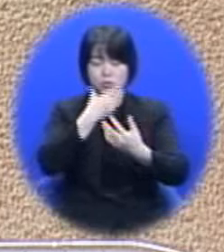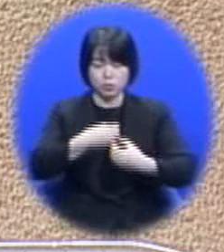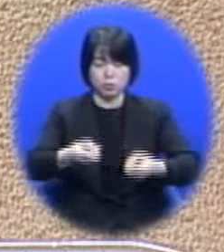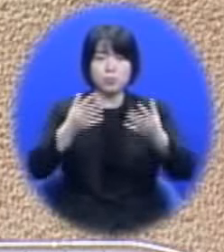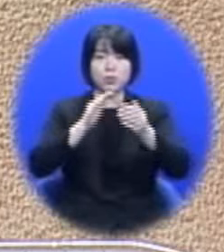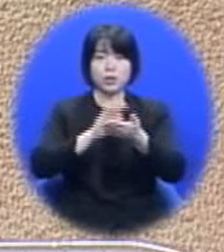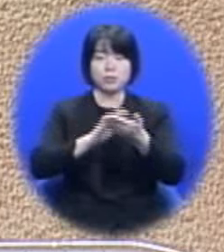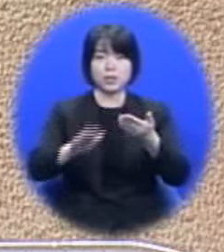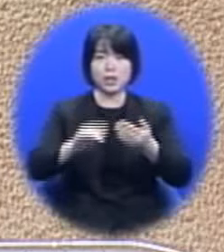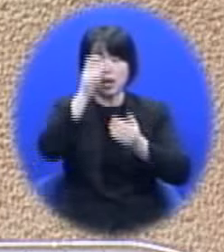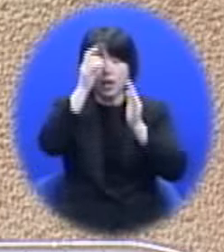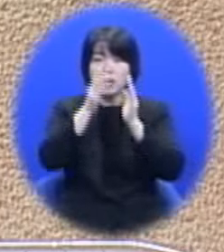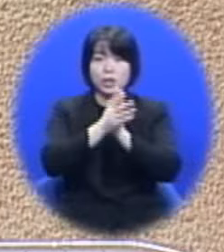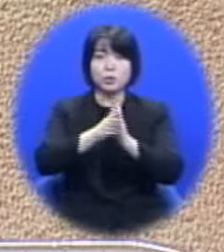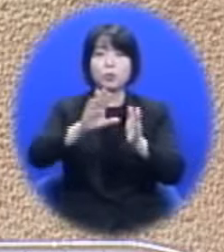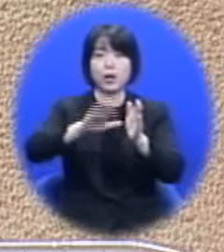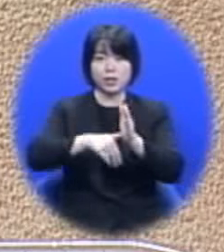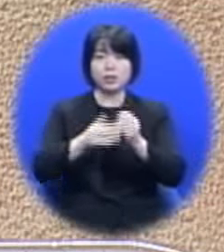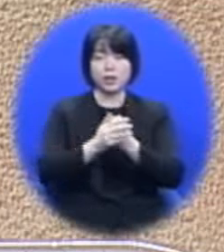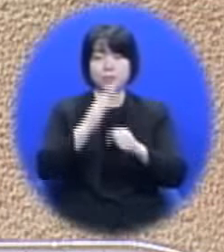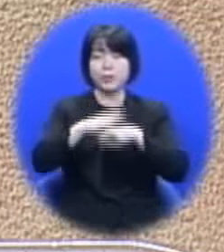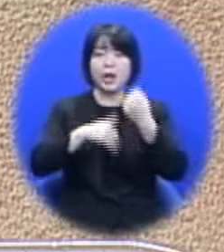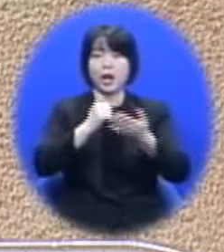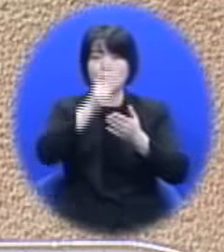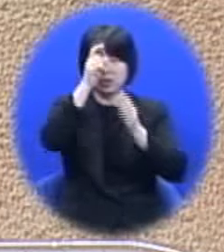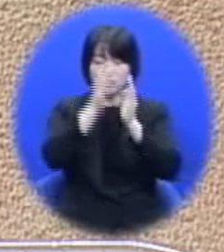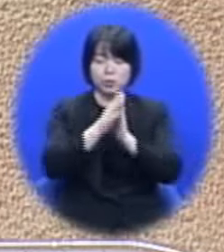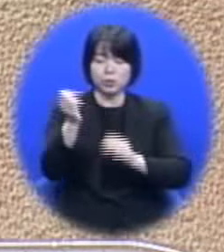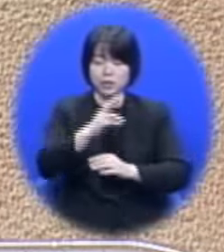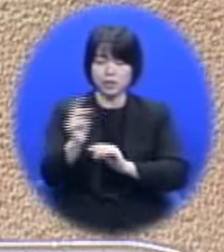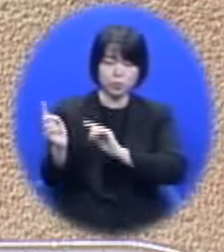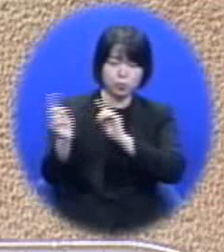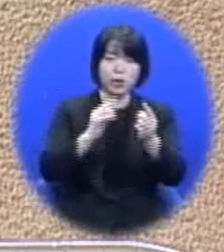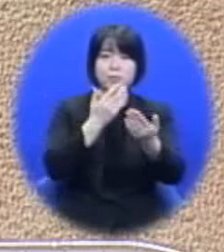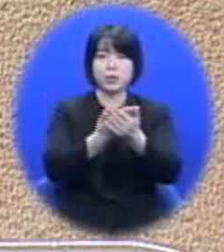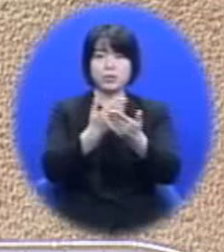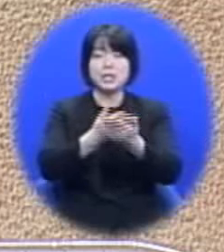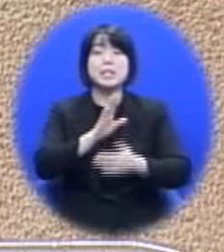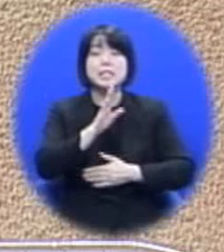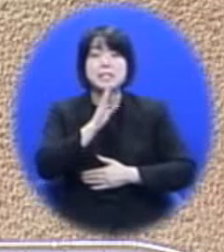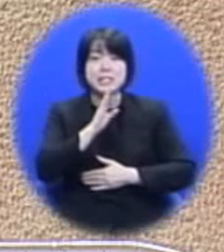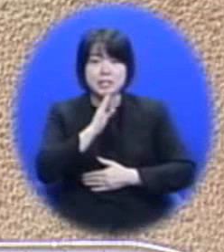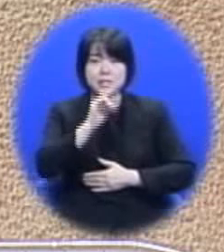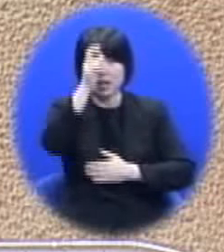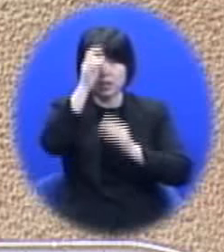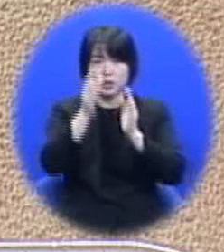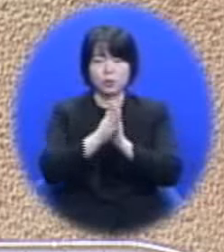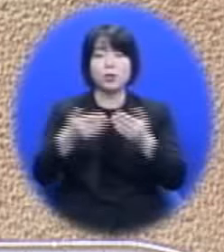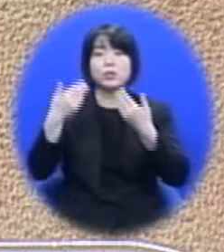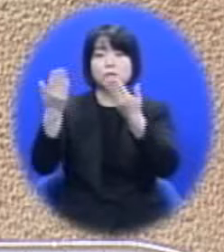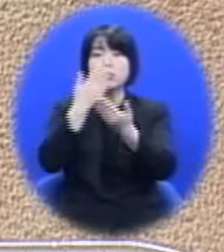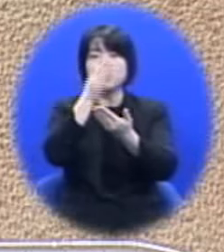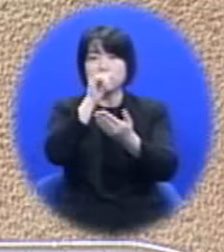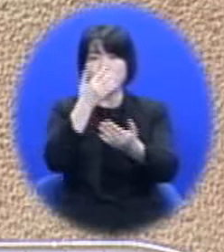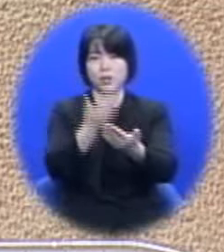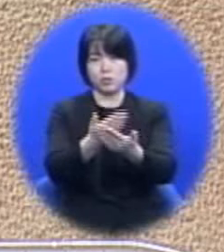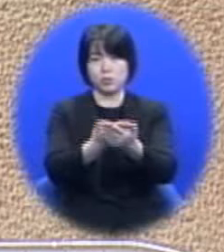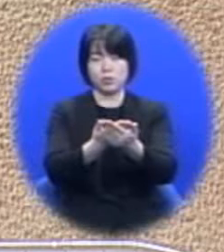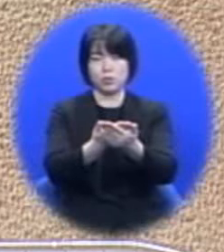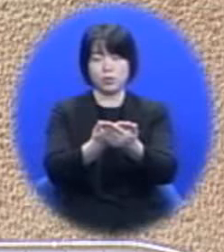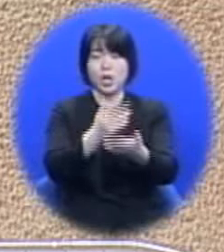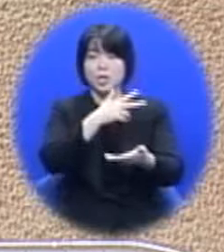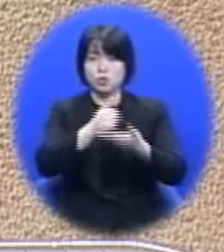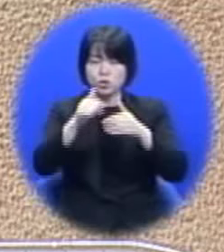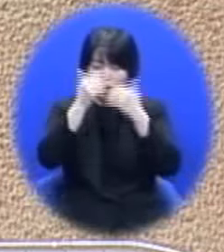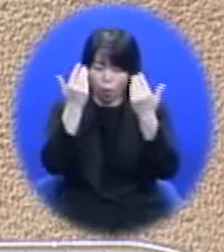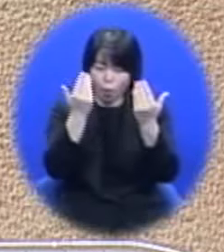우리 기도하실 때 하나님, 기도를 다시 회복시켜 주십시오. 진짜 기도를 드릴 수 있게 해 주십시오. 주님과